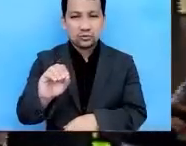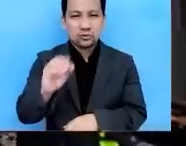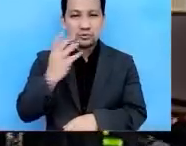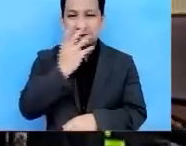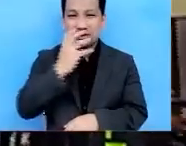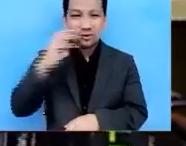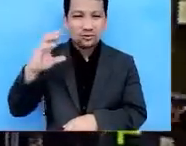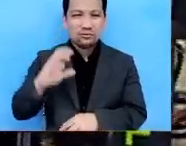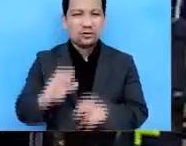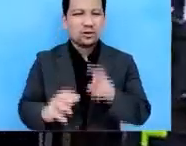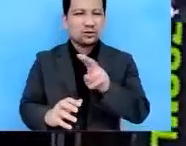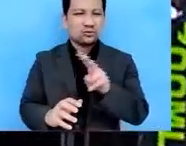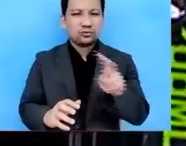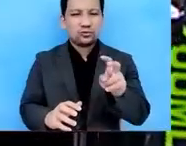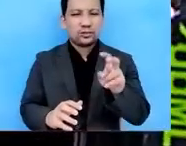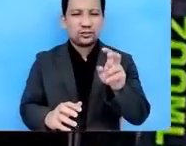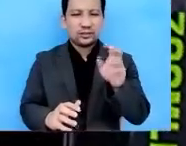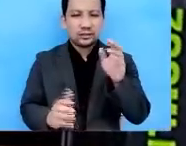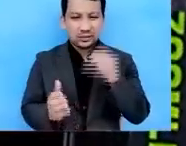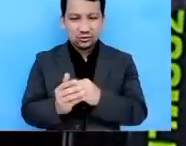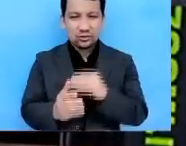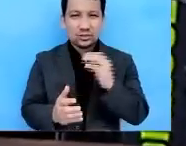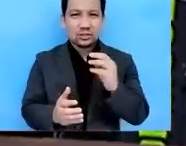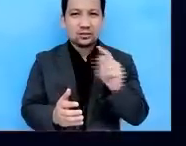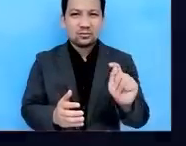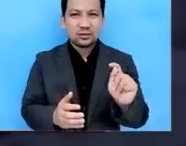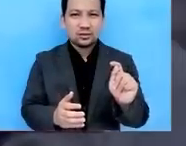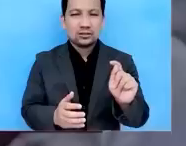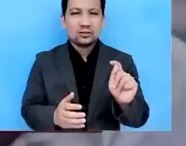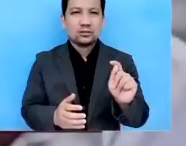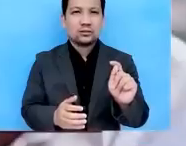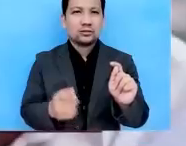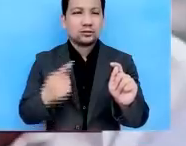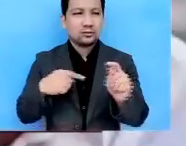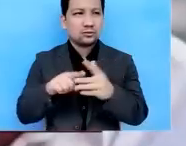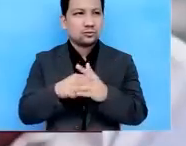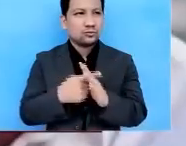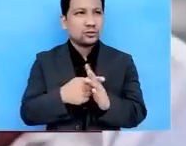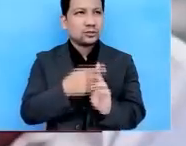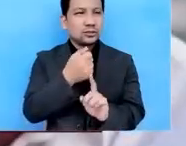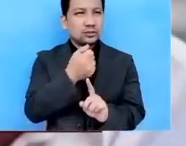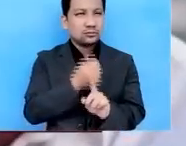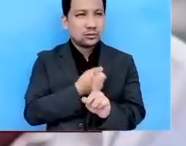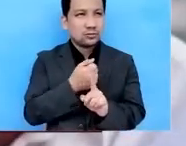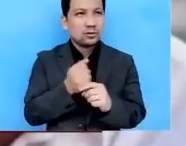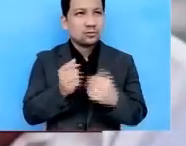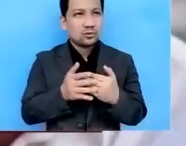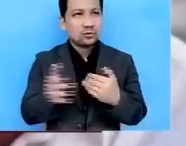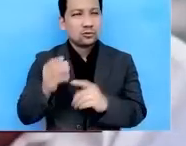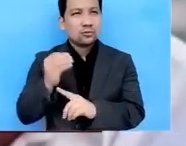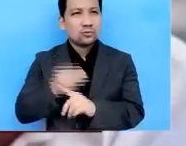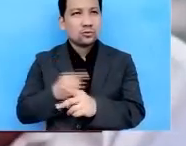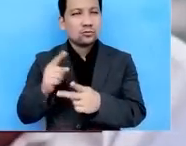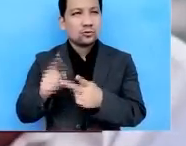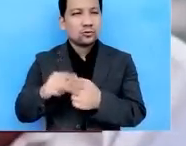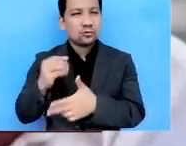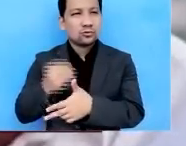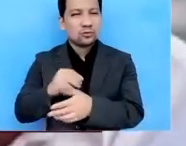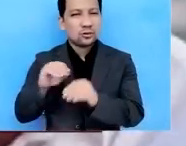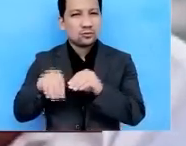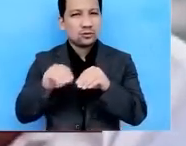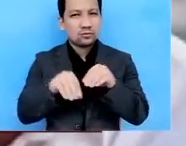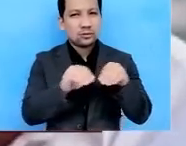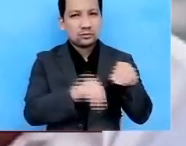hanggang 200,000 metric tons. The season will start on September. So September, October, November, planting season na